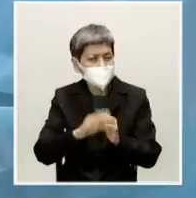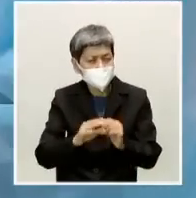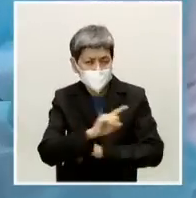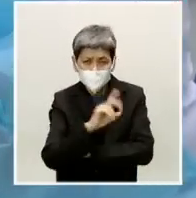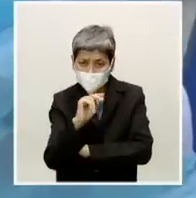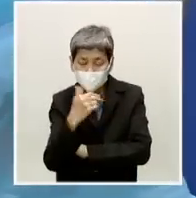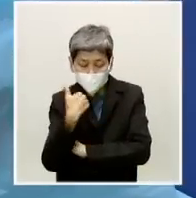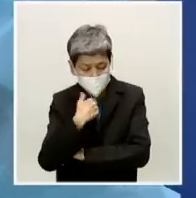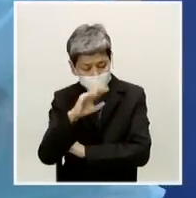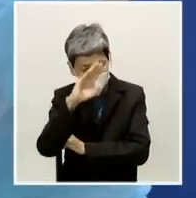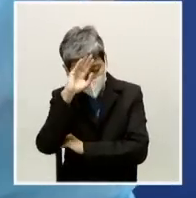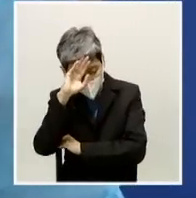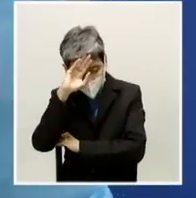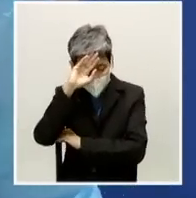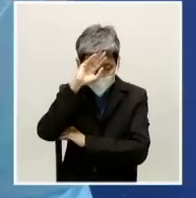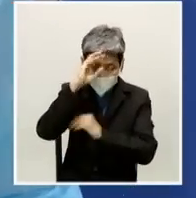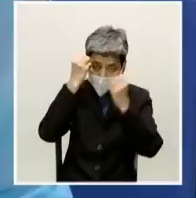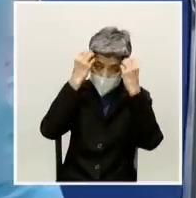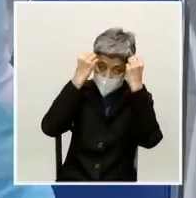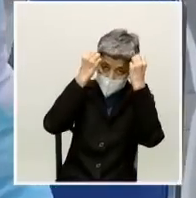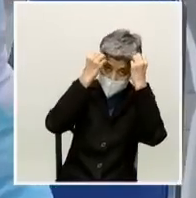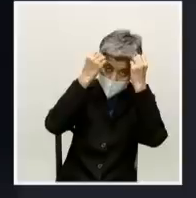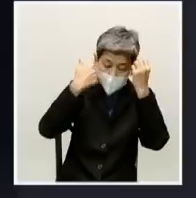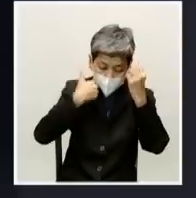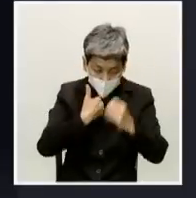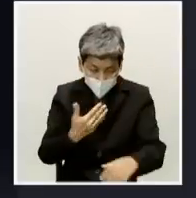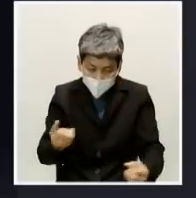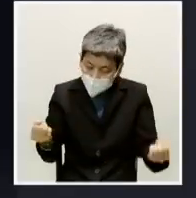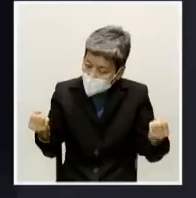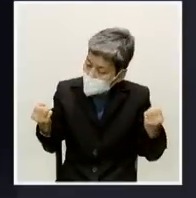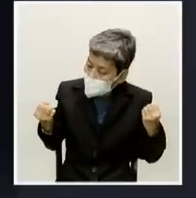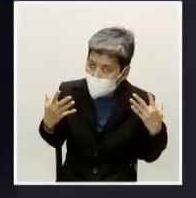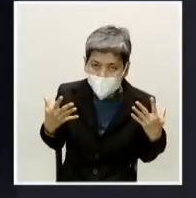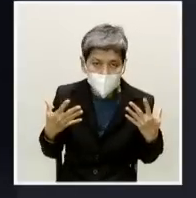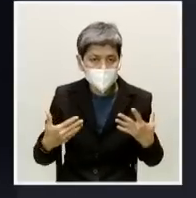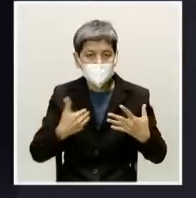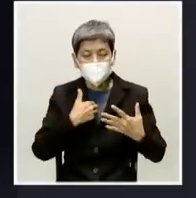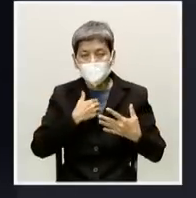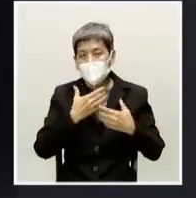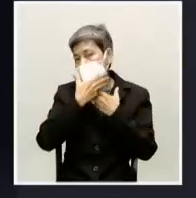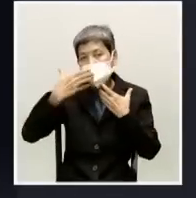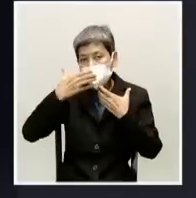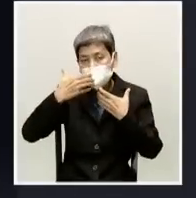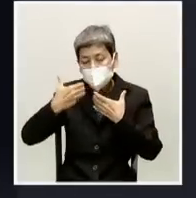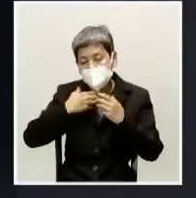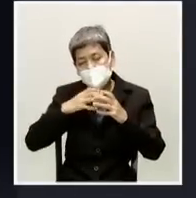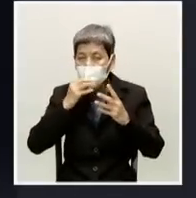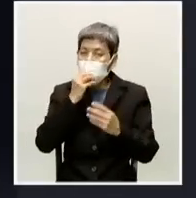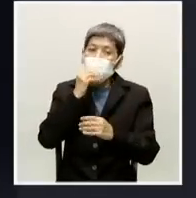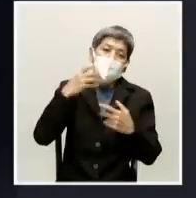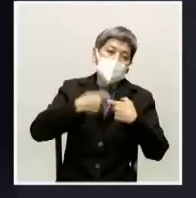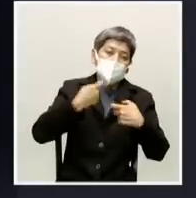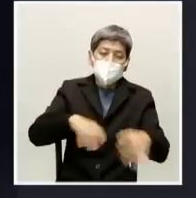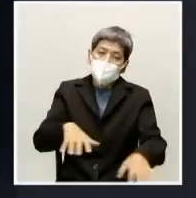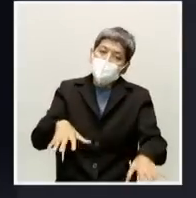4-30 วันแล้วเกิดว่าคุณเนี่ยมีอาการปวดศีรษะรุนแรงแขนขาชาอ่อนแรงหน้าเบี้ยวปากเบี้ยวพูดไม่ชัด